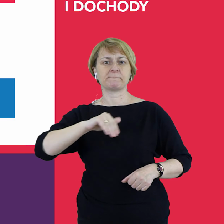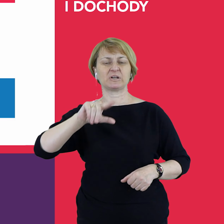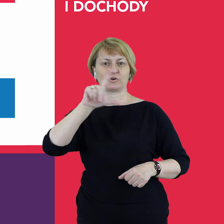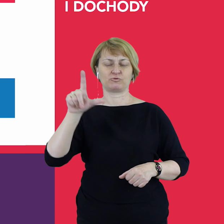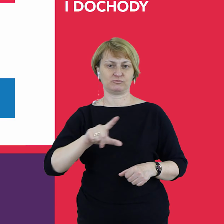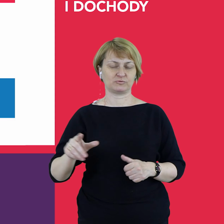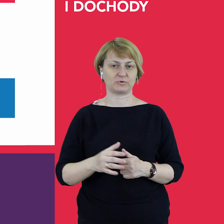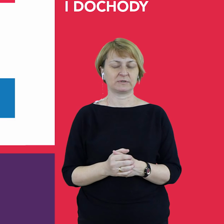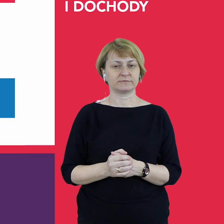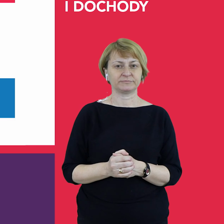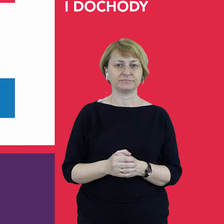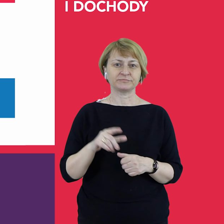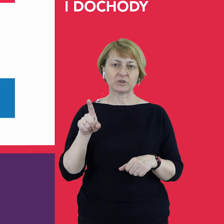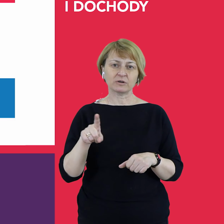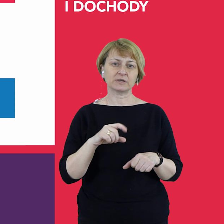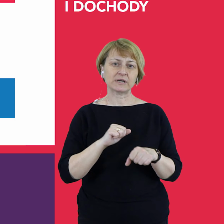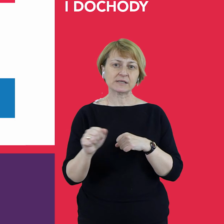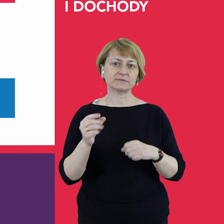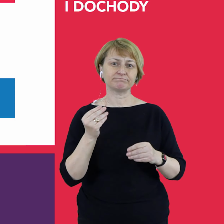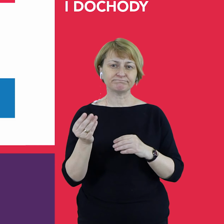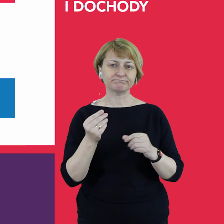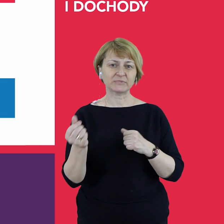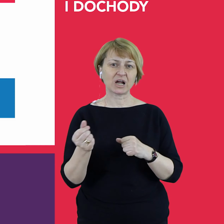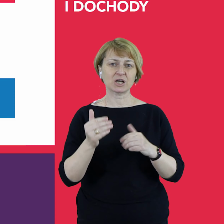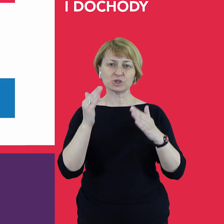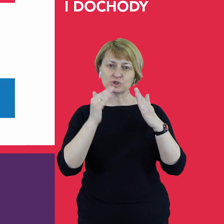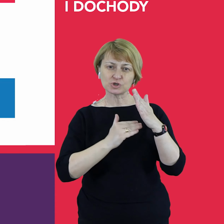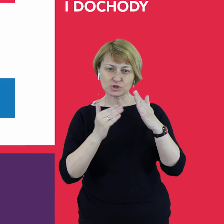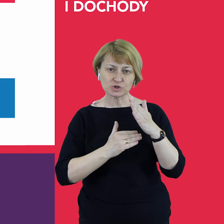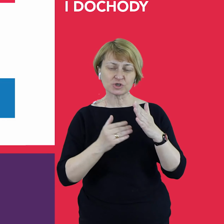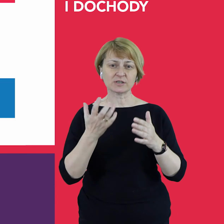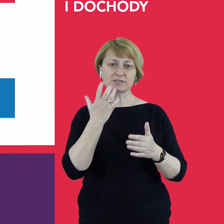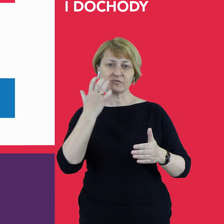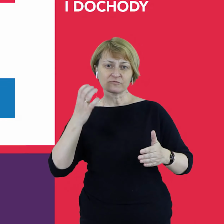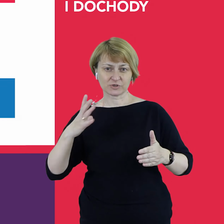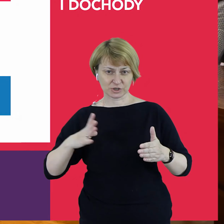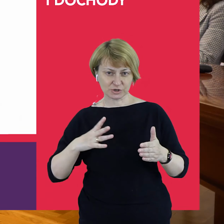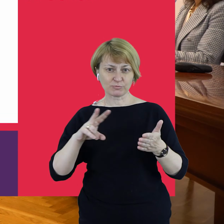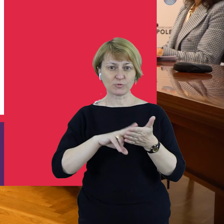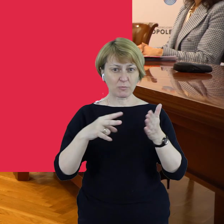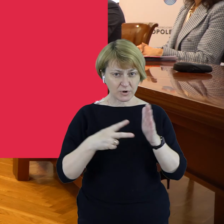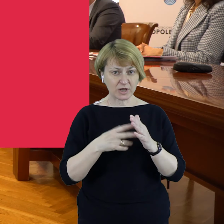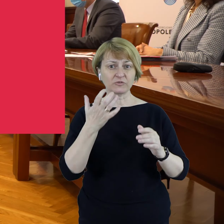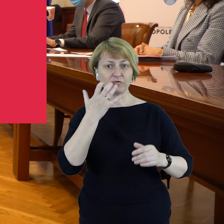1 252 000 000 złotych. To jest kwota nieco niższa od zakładanej,